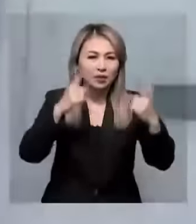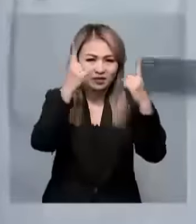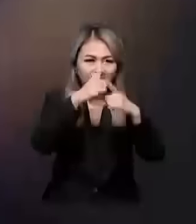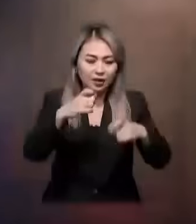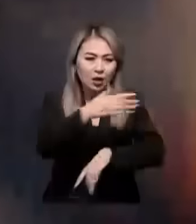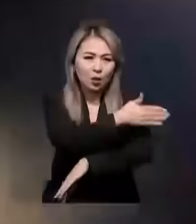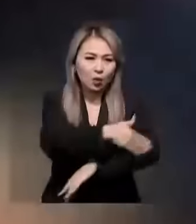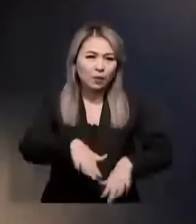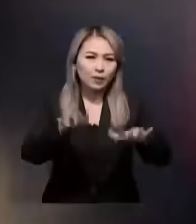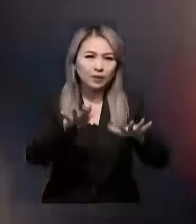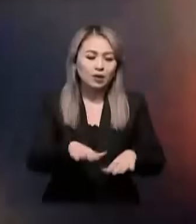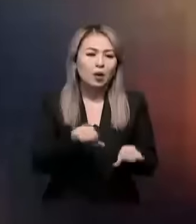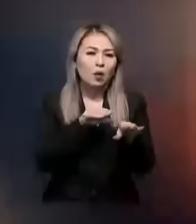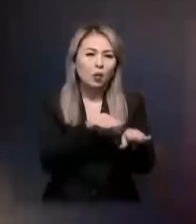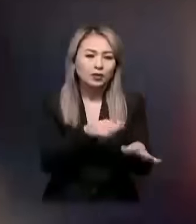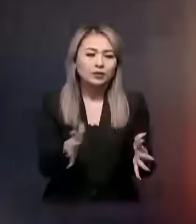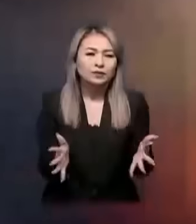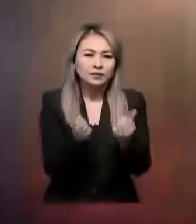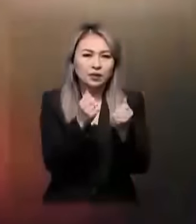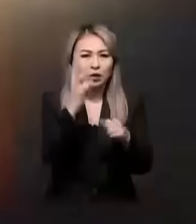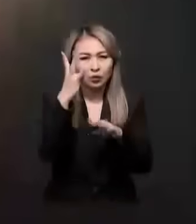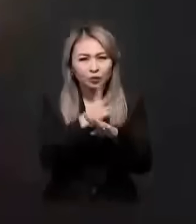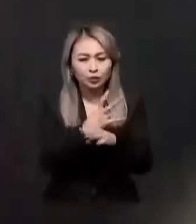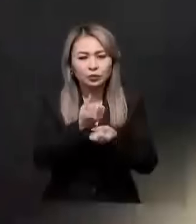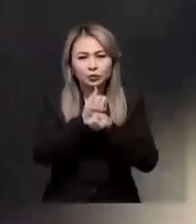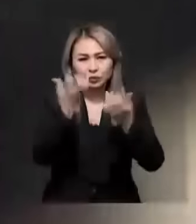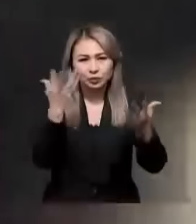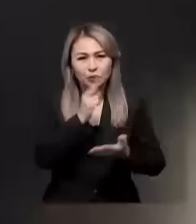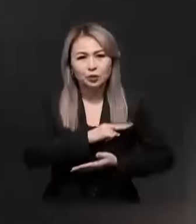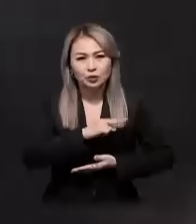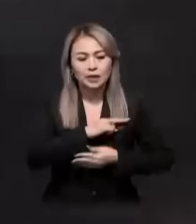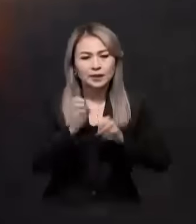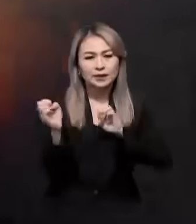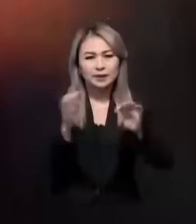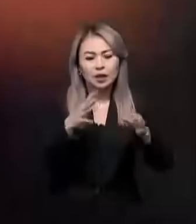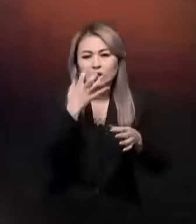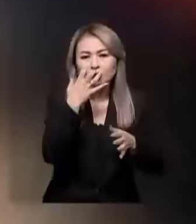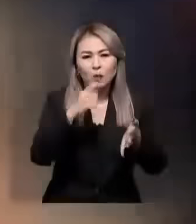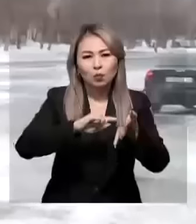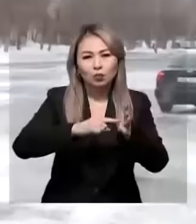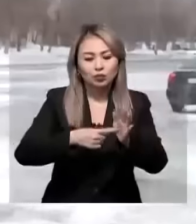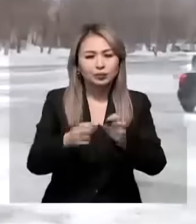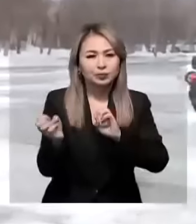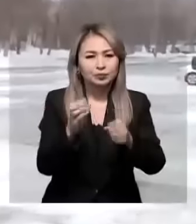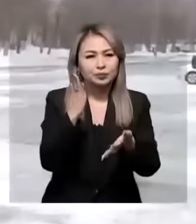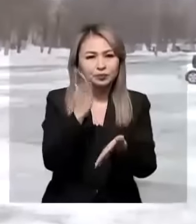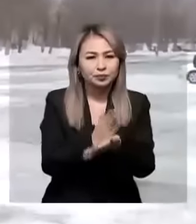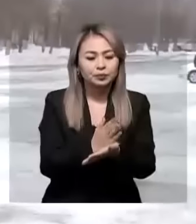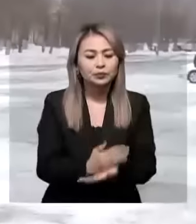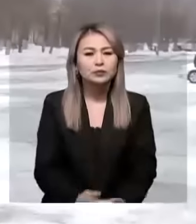бойында тұрып қалған көліктер мен жолаушыларды құтқару күні-түні жүріп жатыр. Қар құрсауынан жылыту пункттеріне жеткізуде. Қазіргі